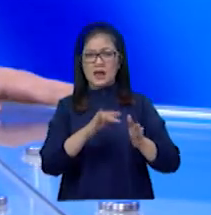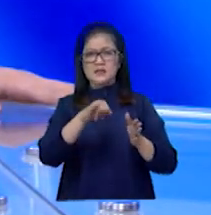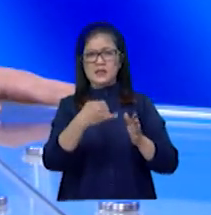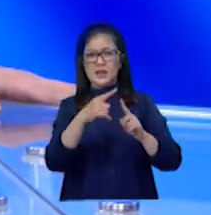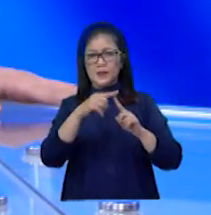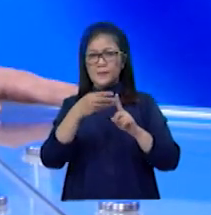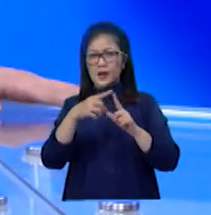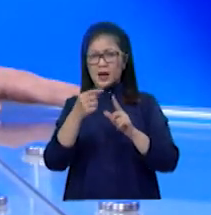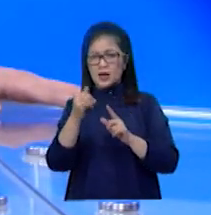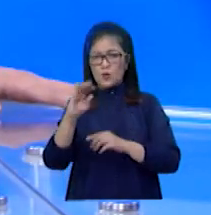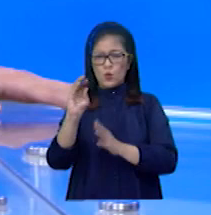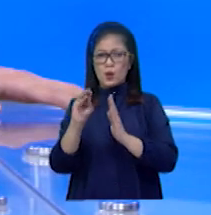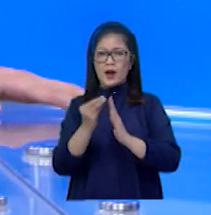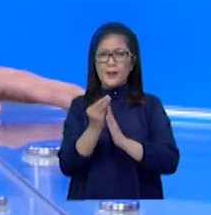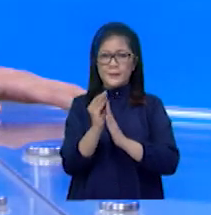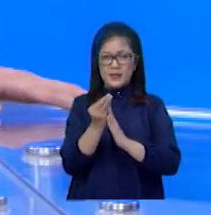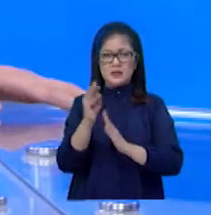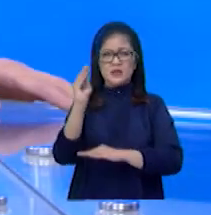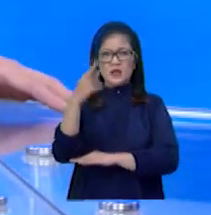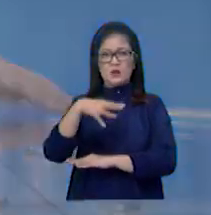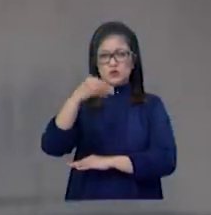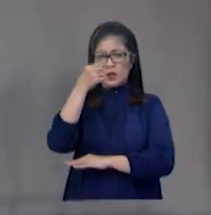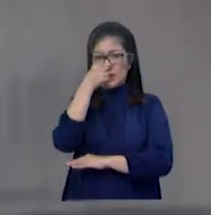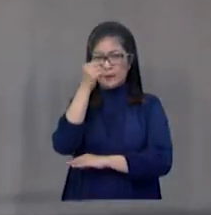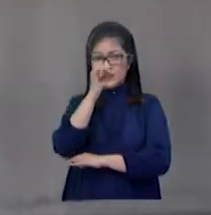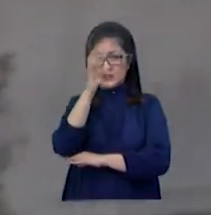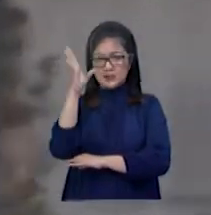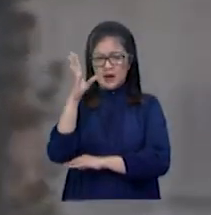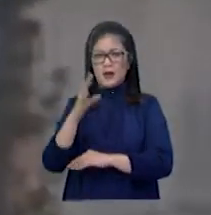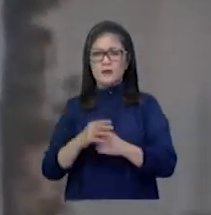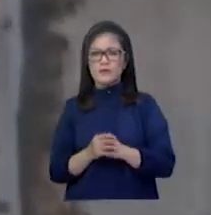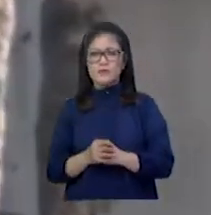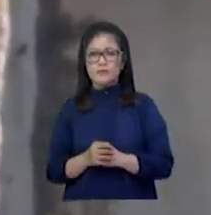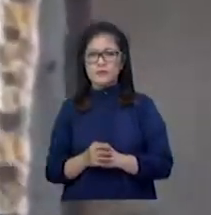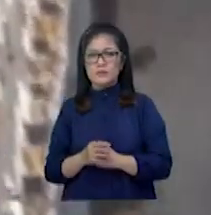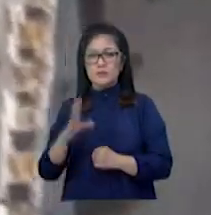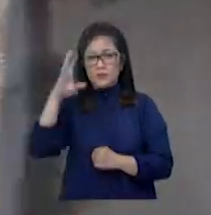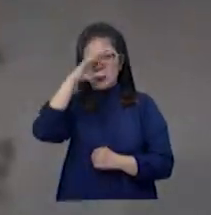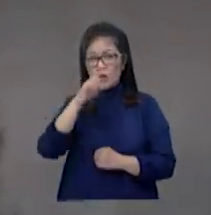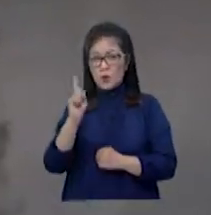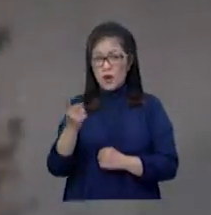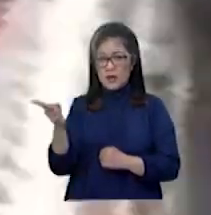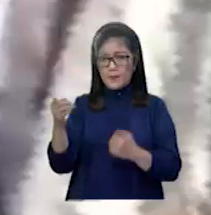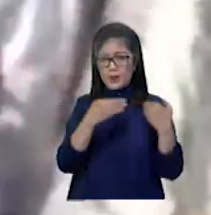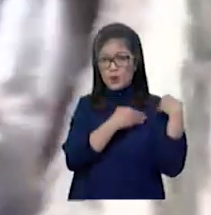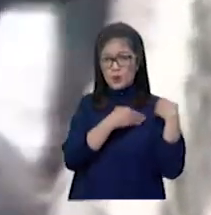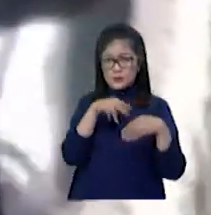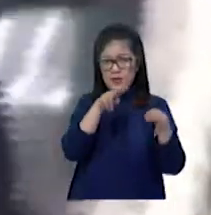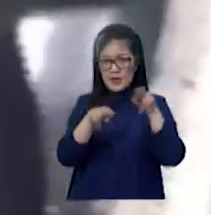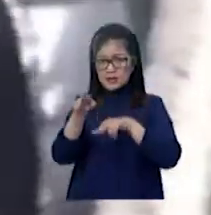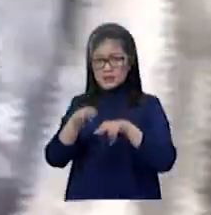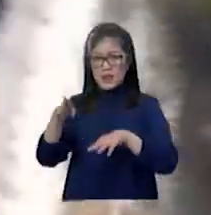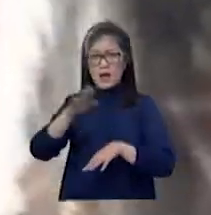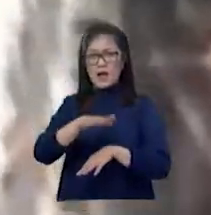Baru, Gambir, Jakarta Pusat. Mengetahui petugas menggelar razia, pelajar yang berboncengan sepeda